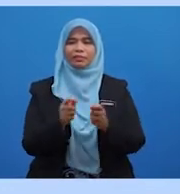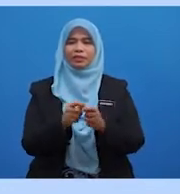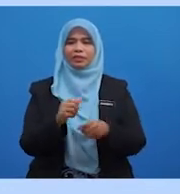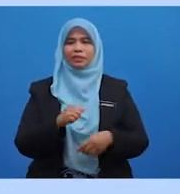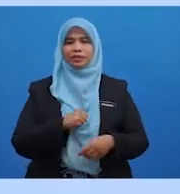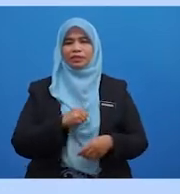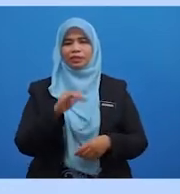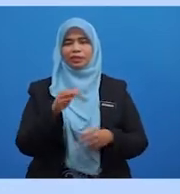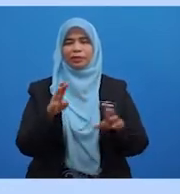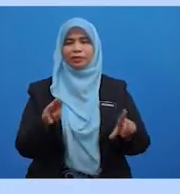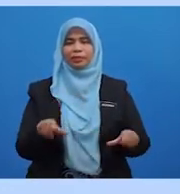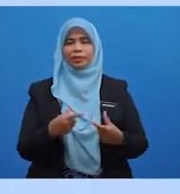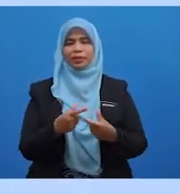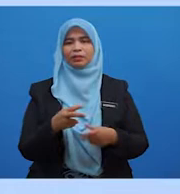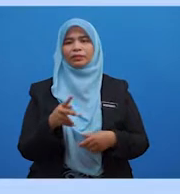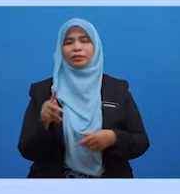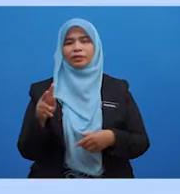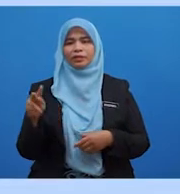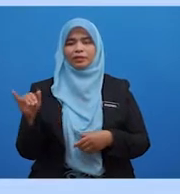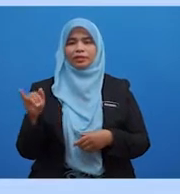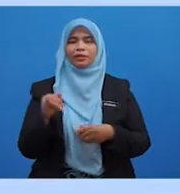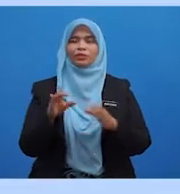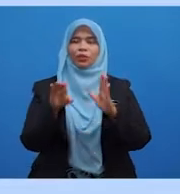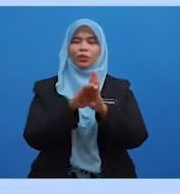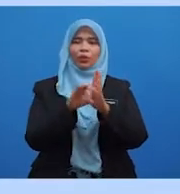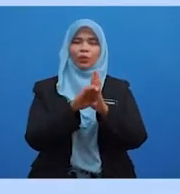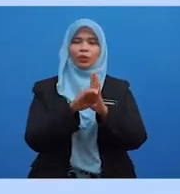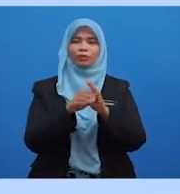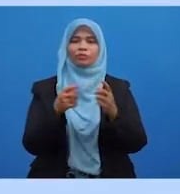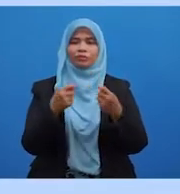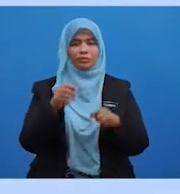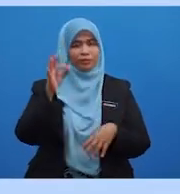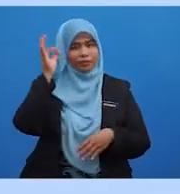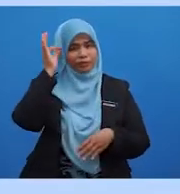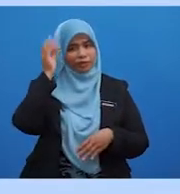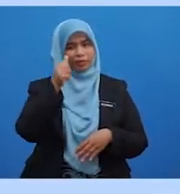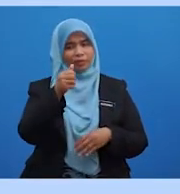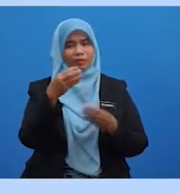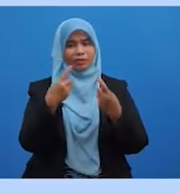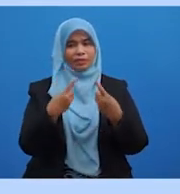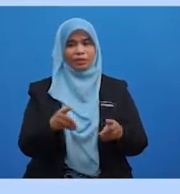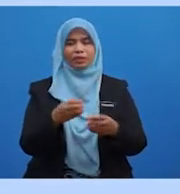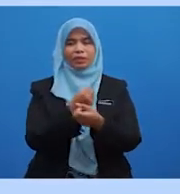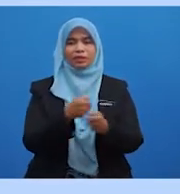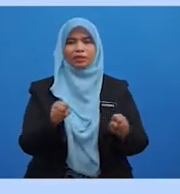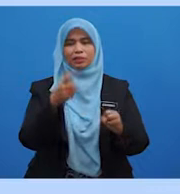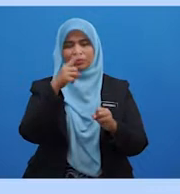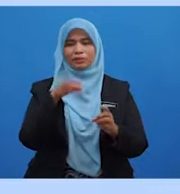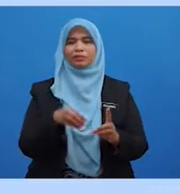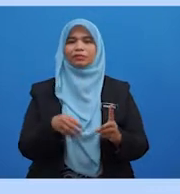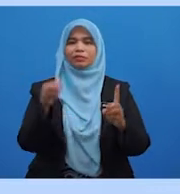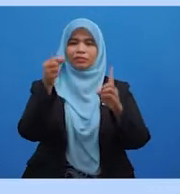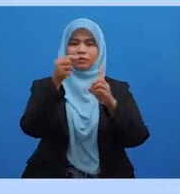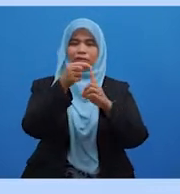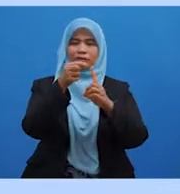seperti diri sendiri yang melakukannya. Contohnya, cuba bayangkan anda sedang bersedia untuk menjaringkan